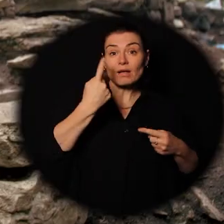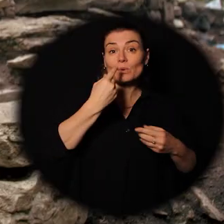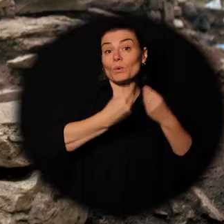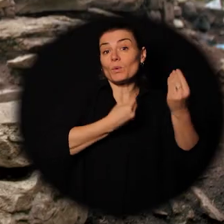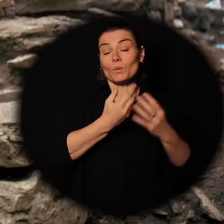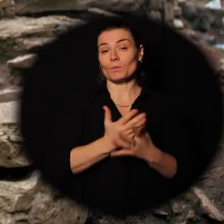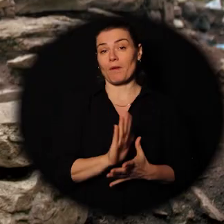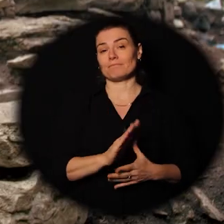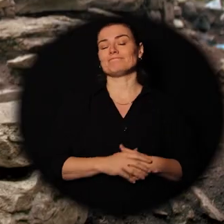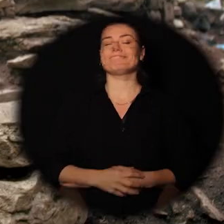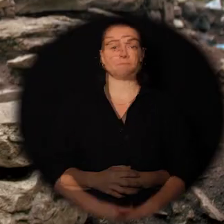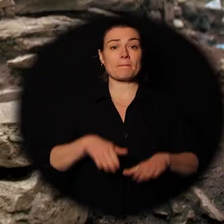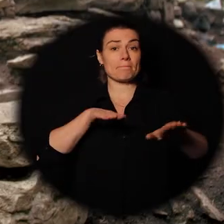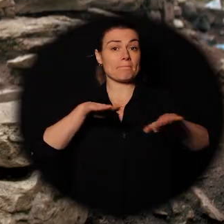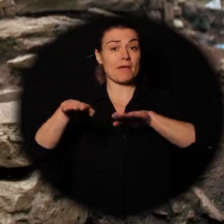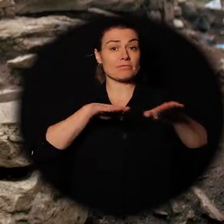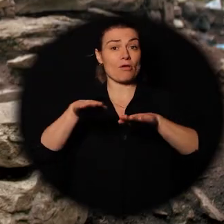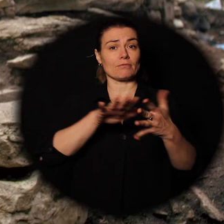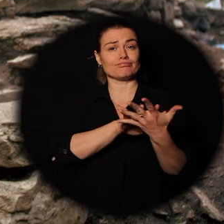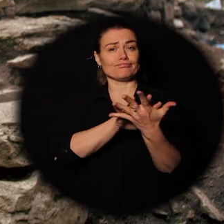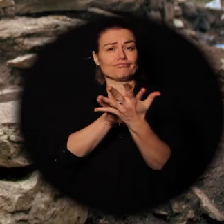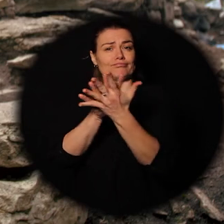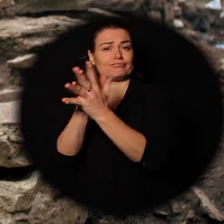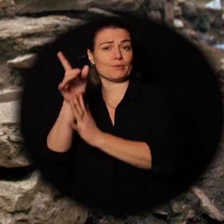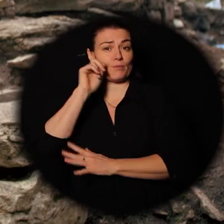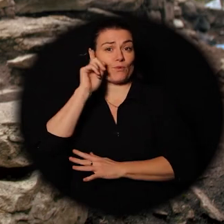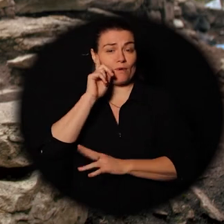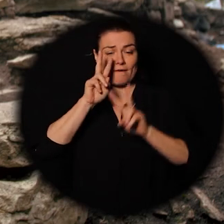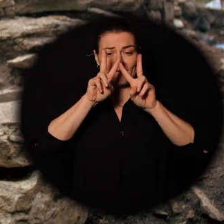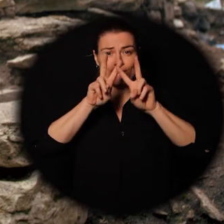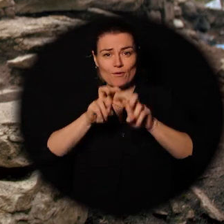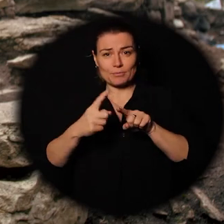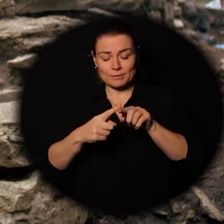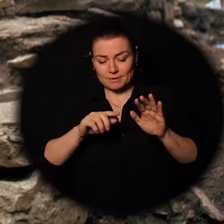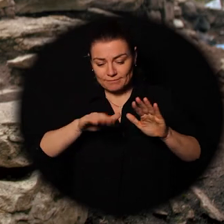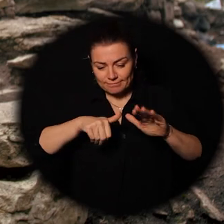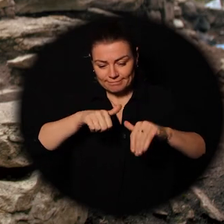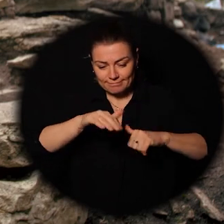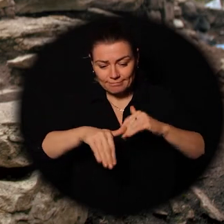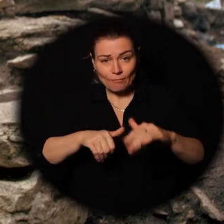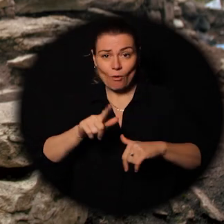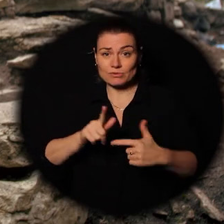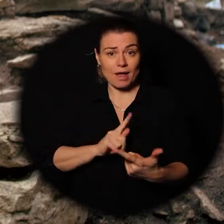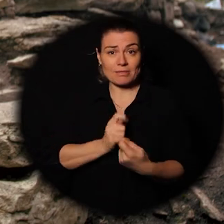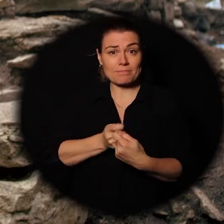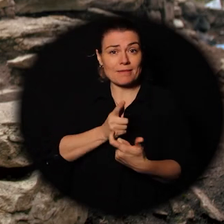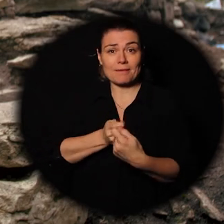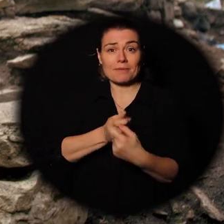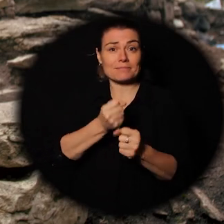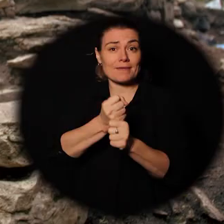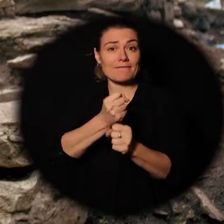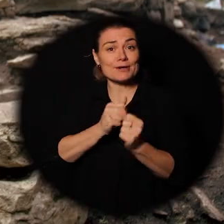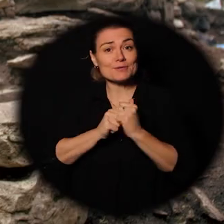C'est la progression de la fouille effectivement qui nécessite de toujours adapter les méthodes à son travail. Certains objets sont très